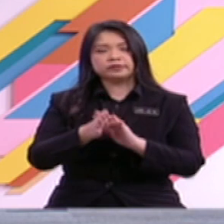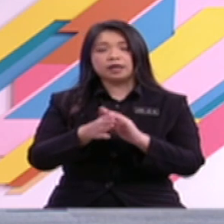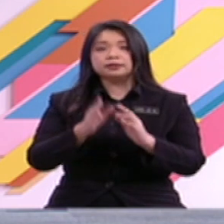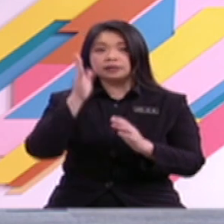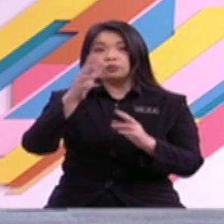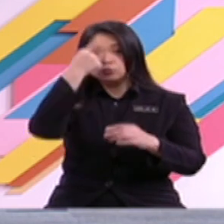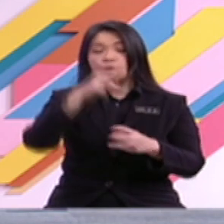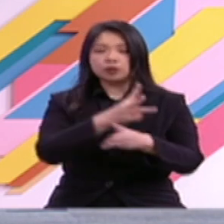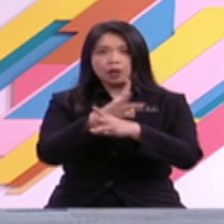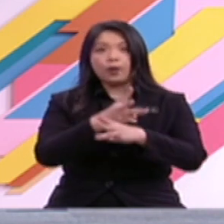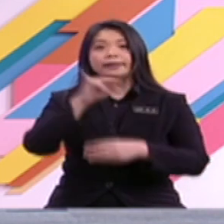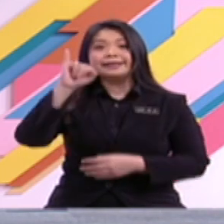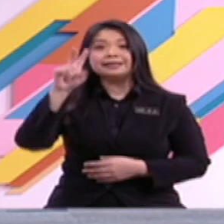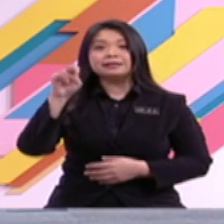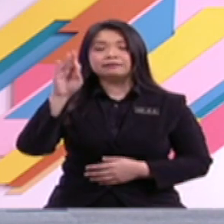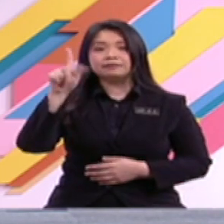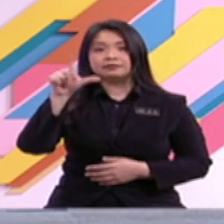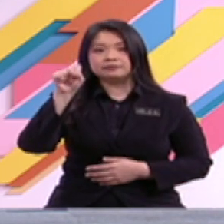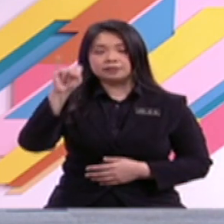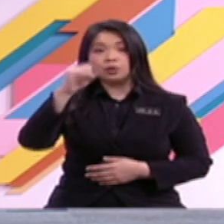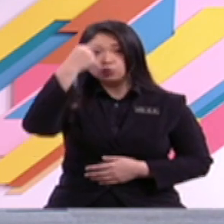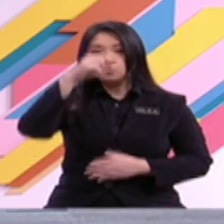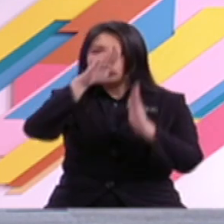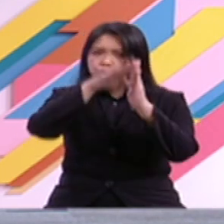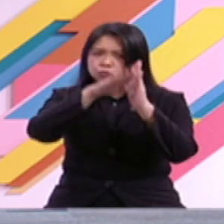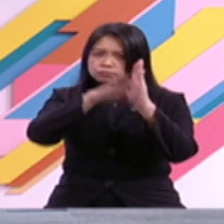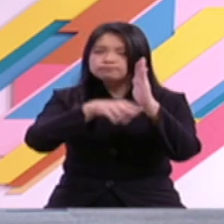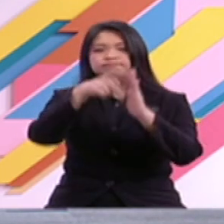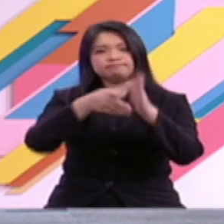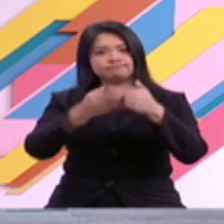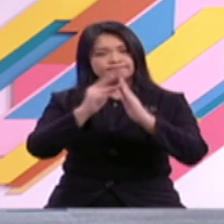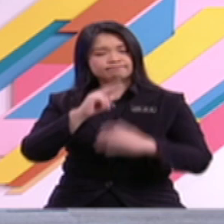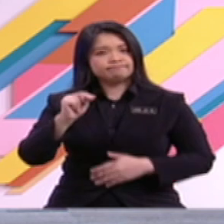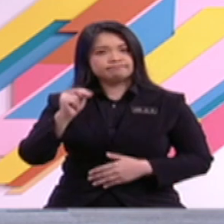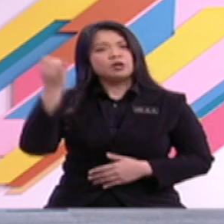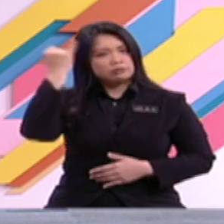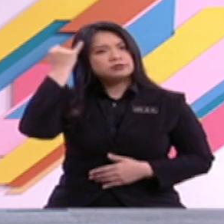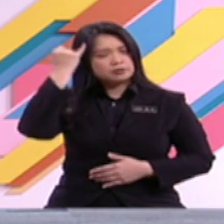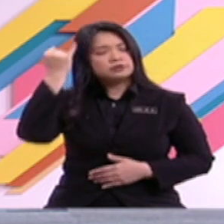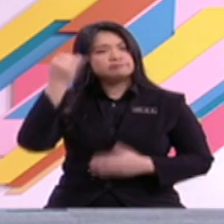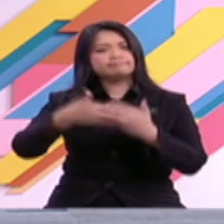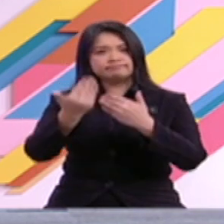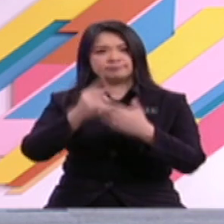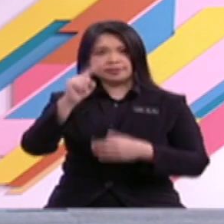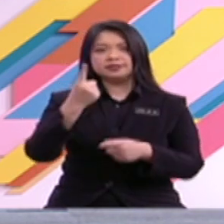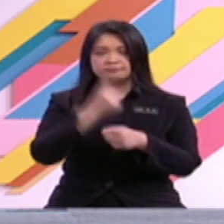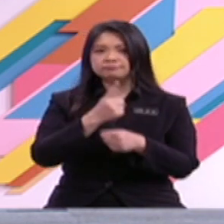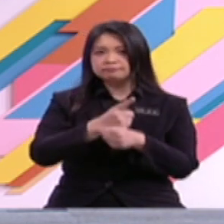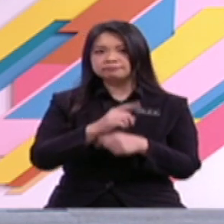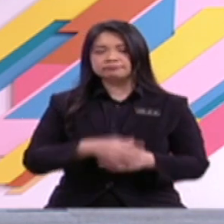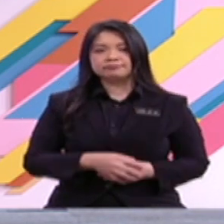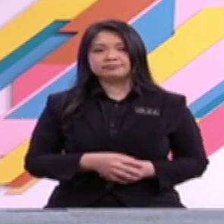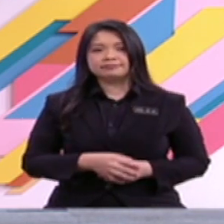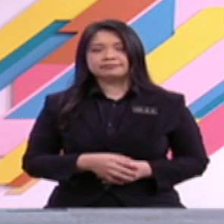inflasi pakai cabenya kurangkan permintaan supaham caused the mudah segenap paham dari segi